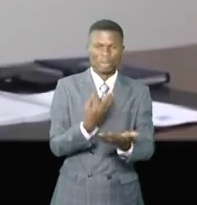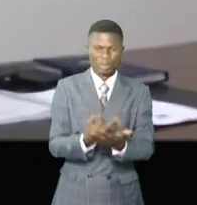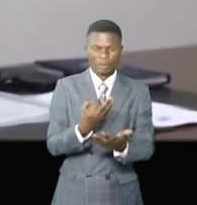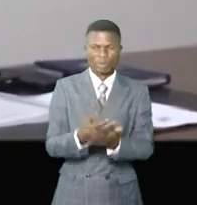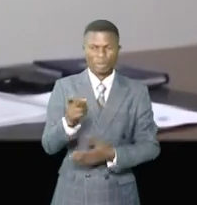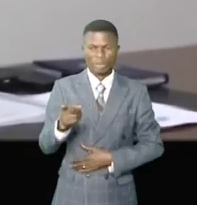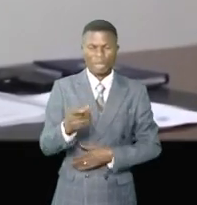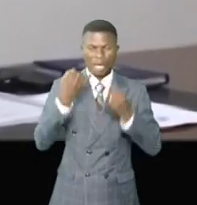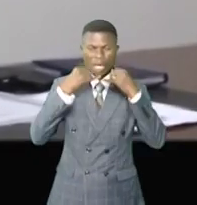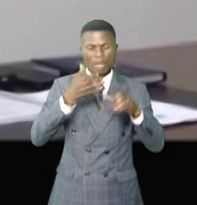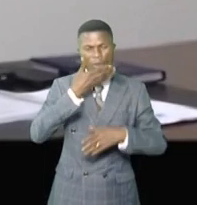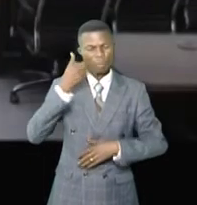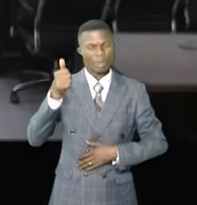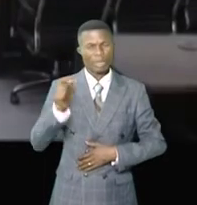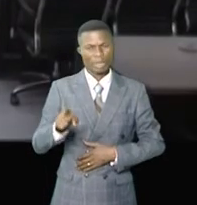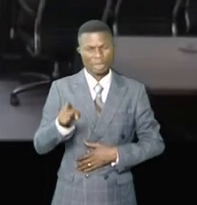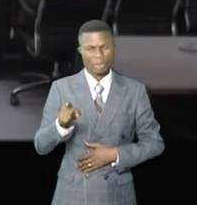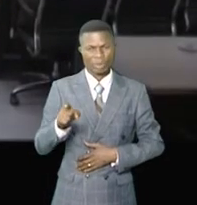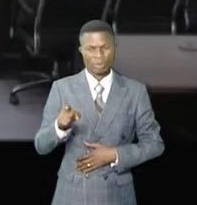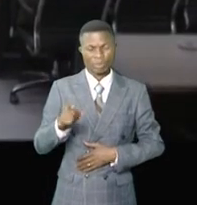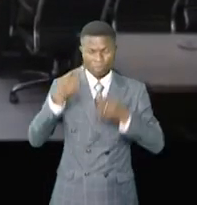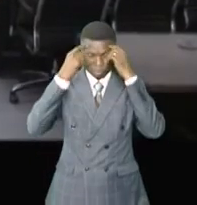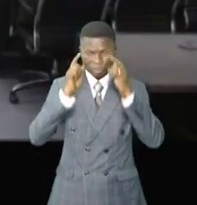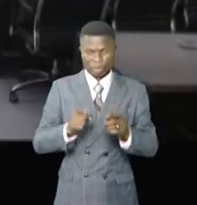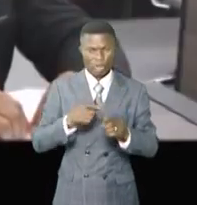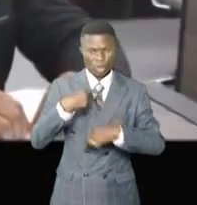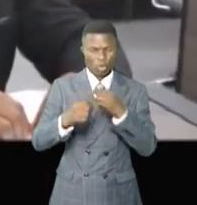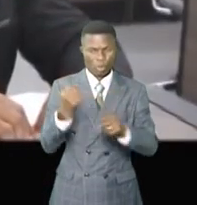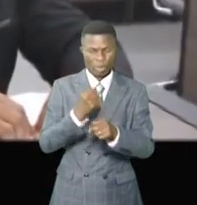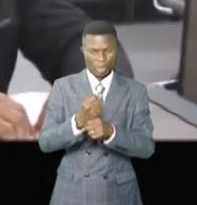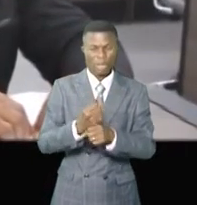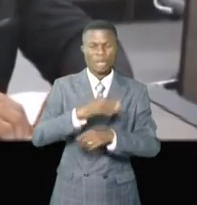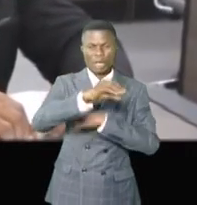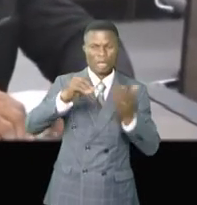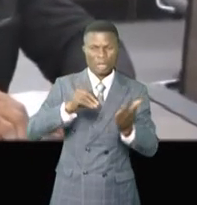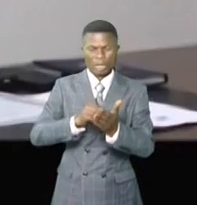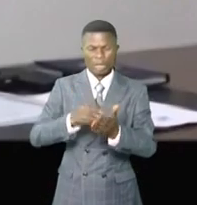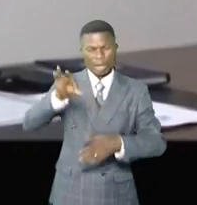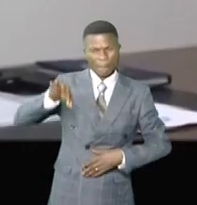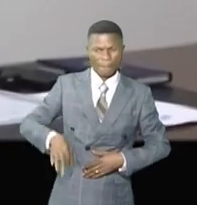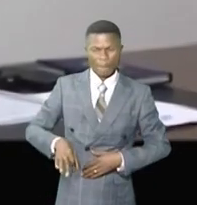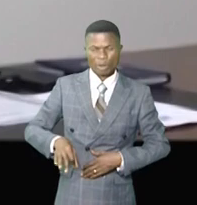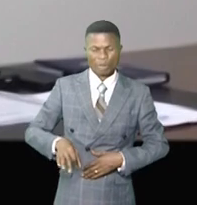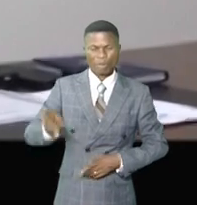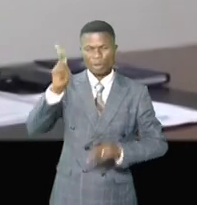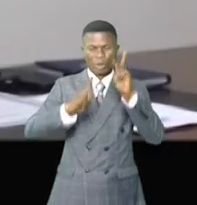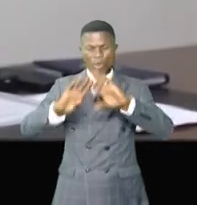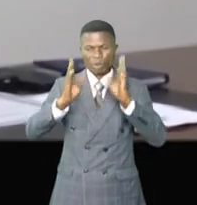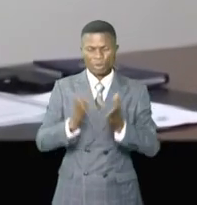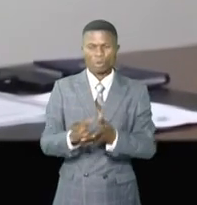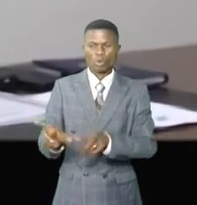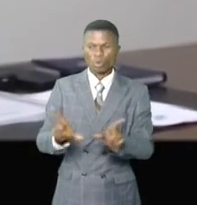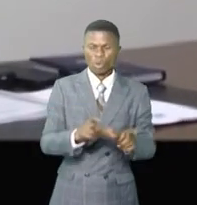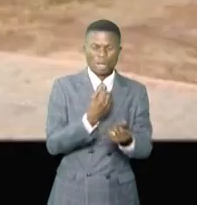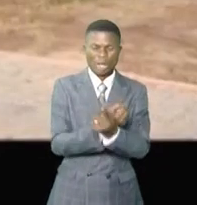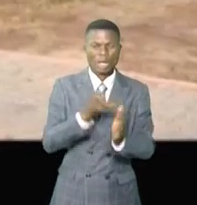nouvelle, accueillie par Fifi Masuka Saini, qui tient à la mise en service de ce centre pour le bien-être de ses administrés, en